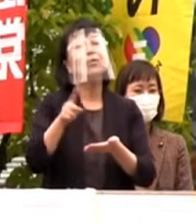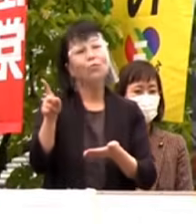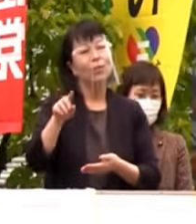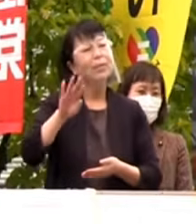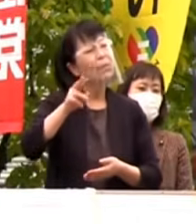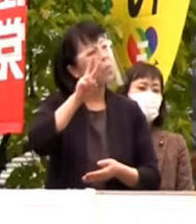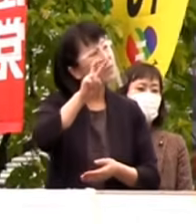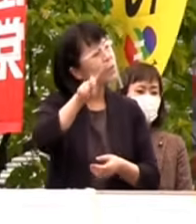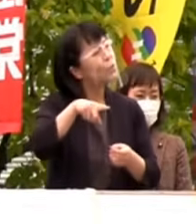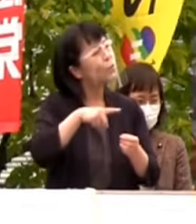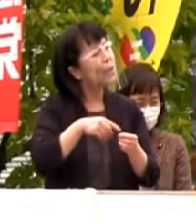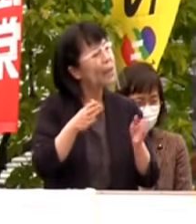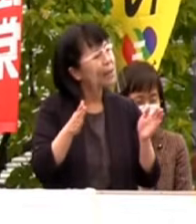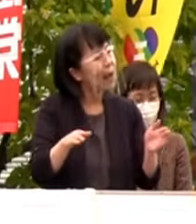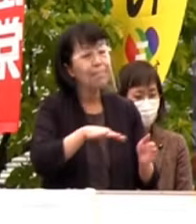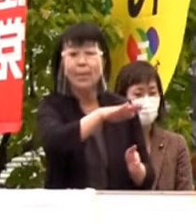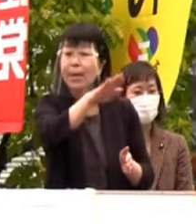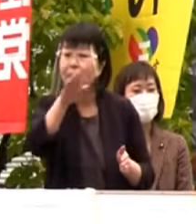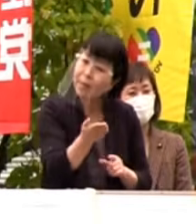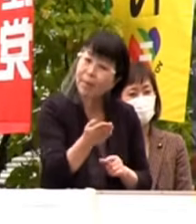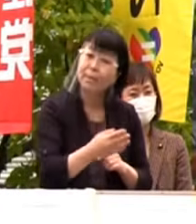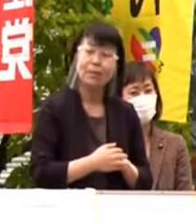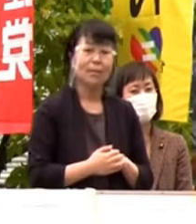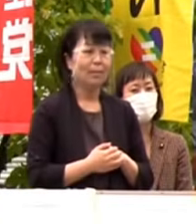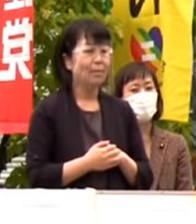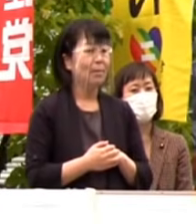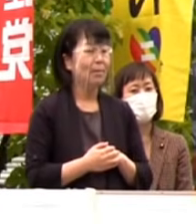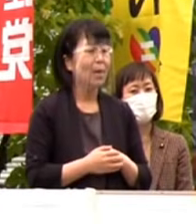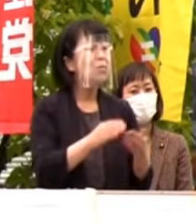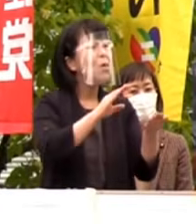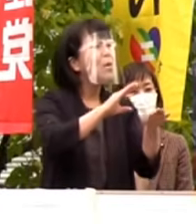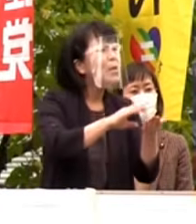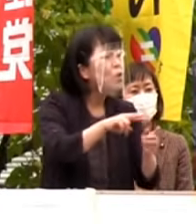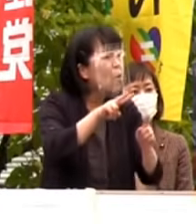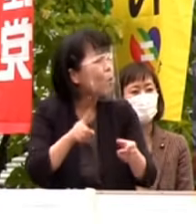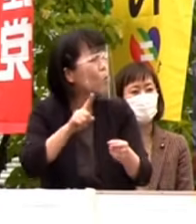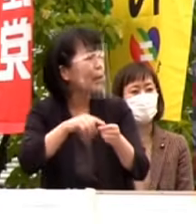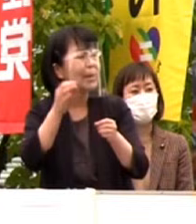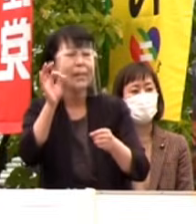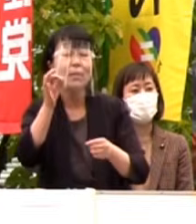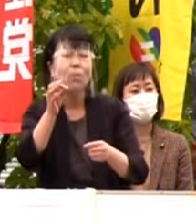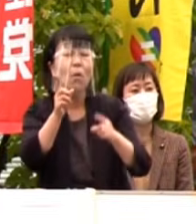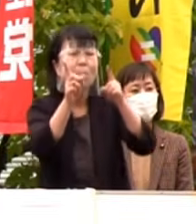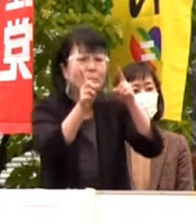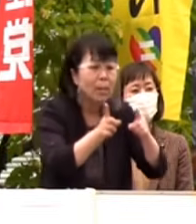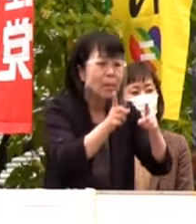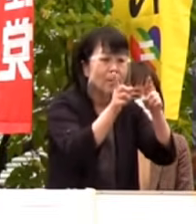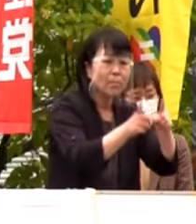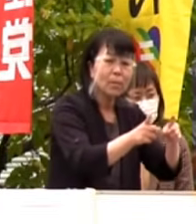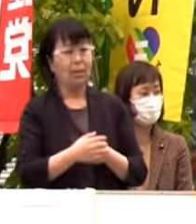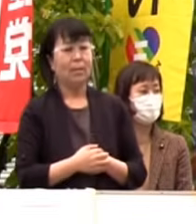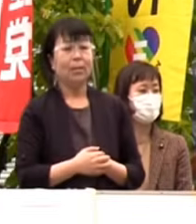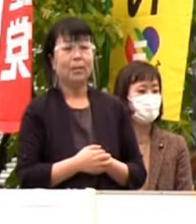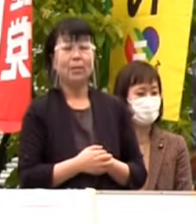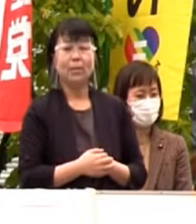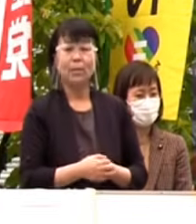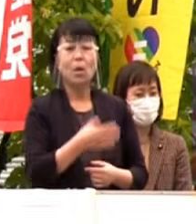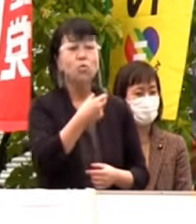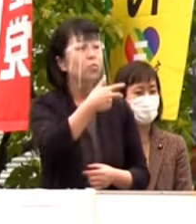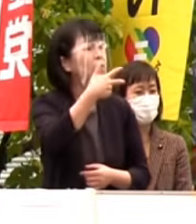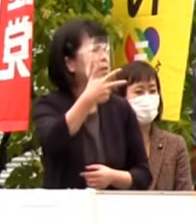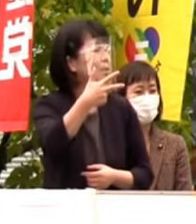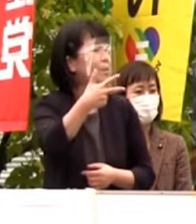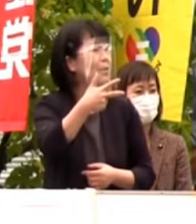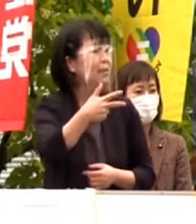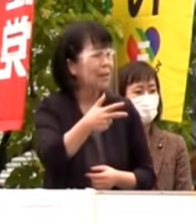年皆さんの暮らし良くしてくれましたか。医療も介護も年金も削る一方じゃないですか。福祉の看